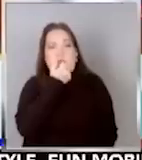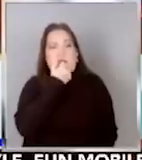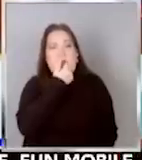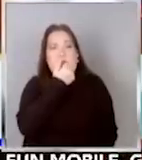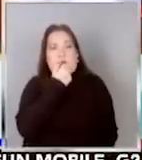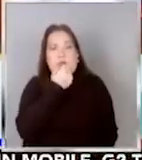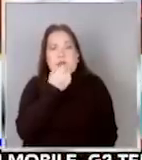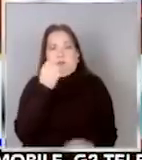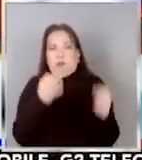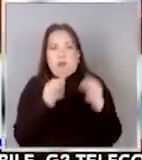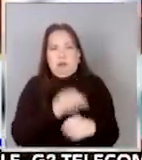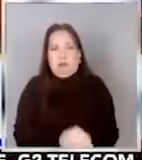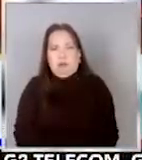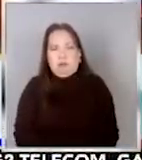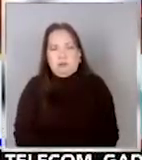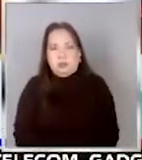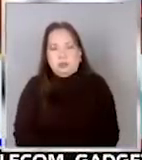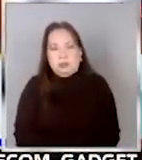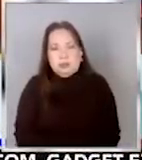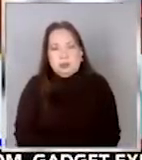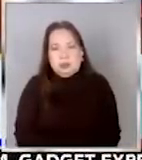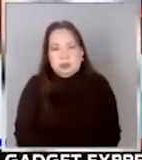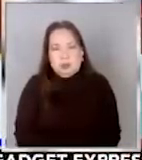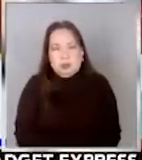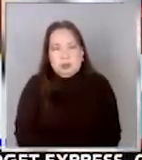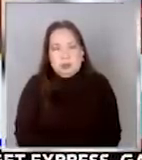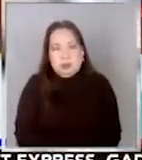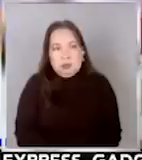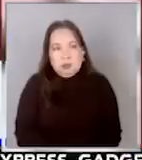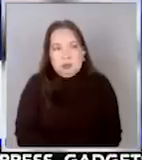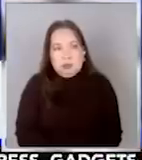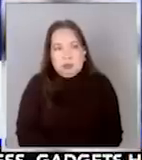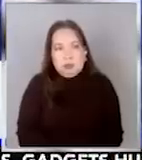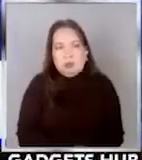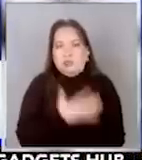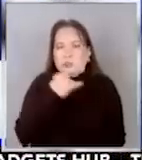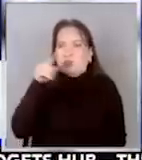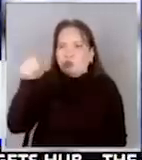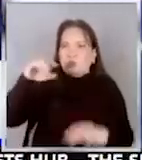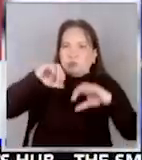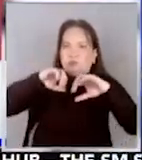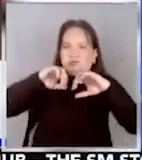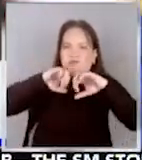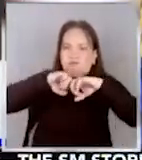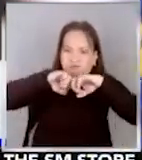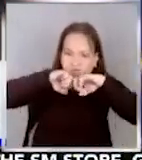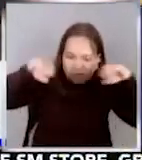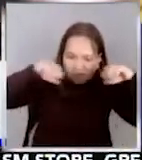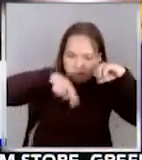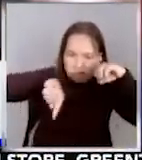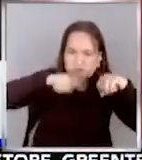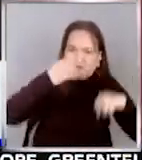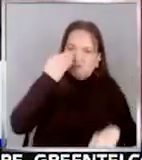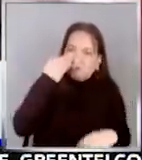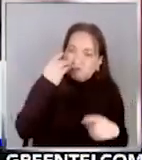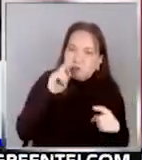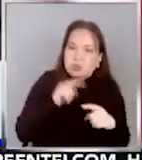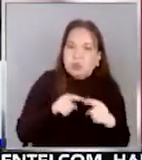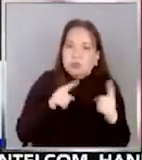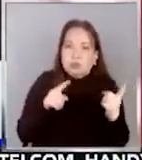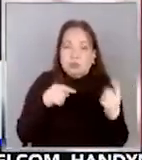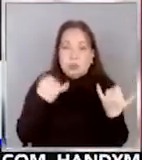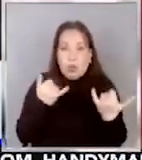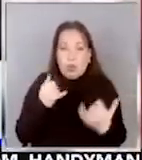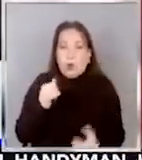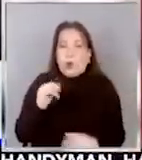Better still, you should be on the ground. Nauna nang nanindigan ang ngayon Marcos administration